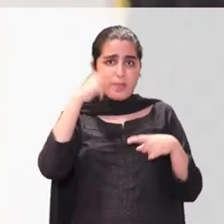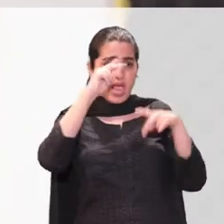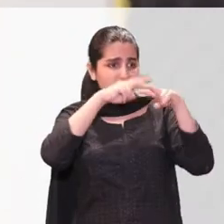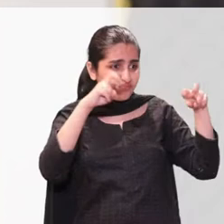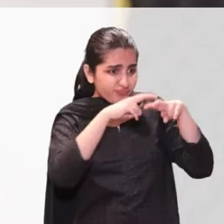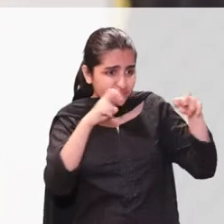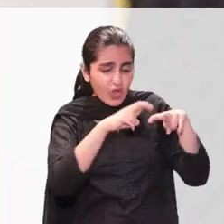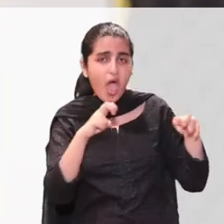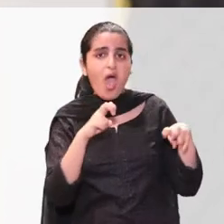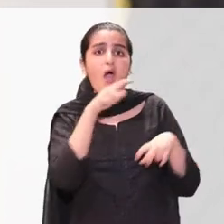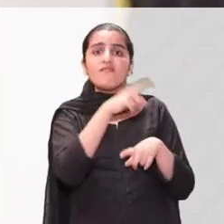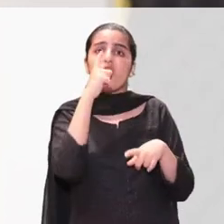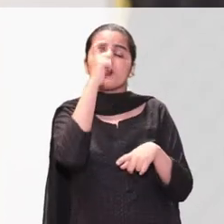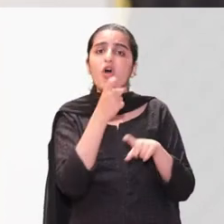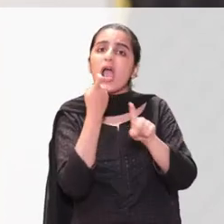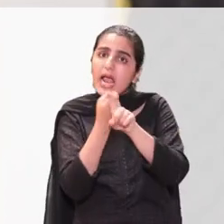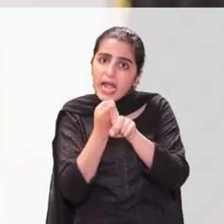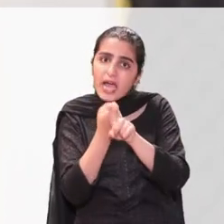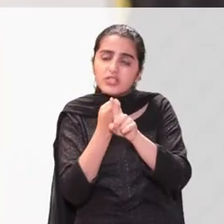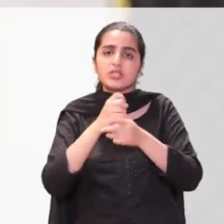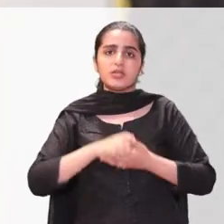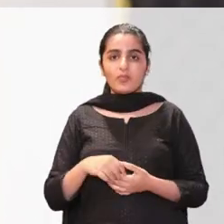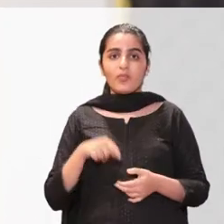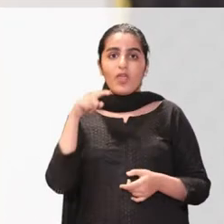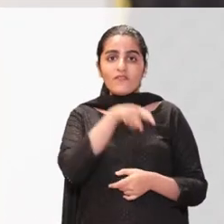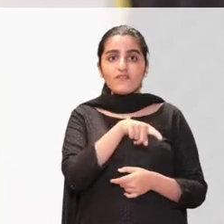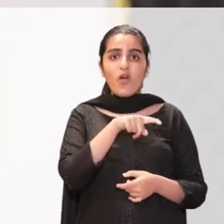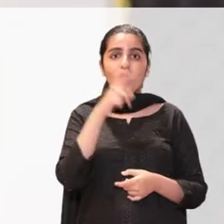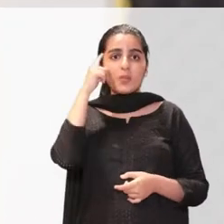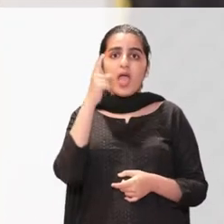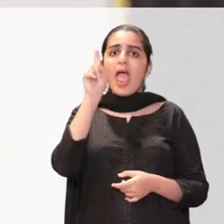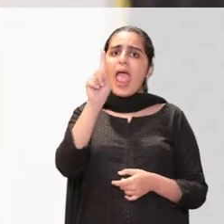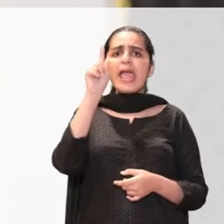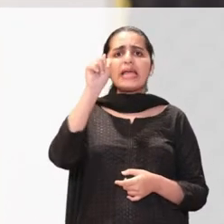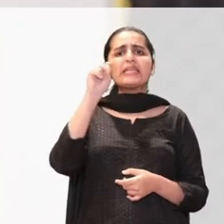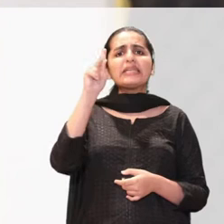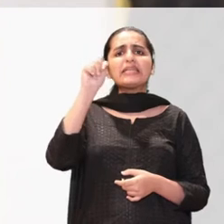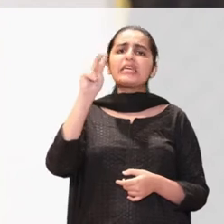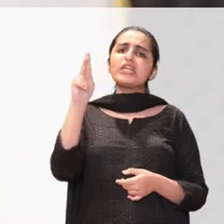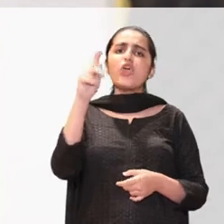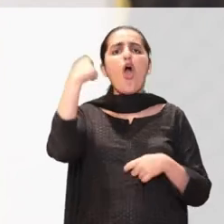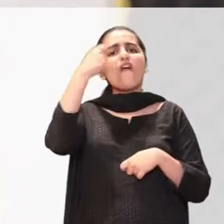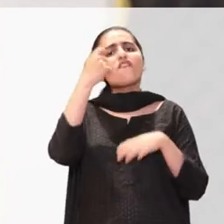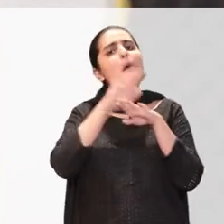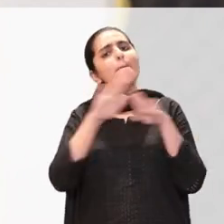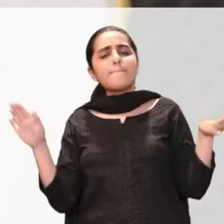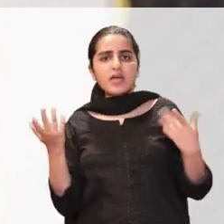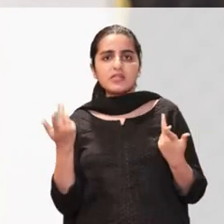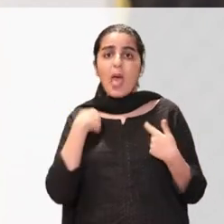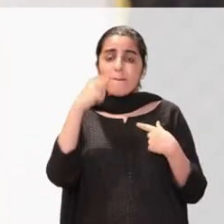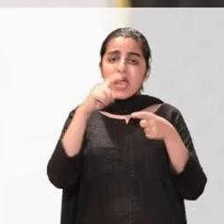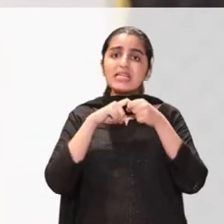कवर किया एंड शे केम फ्रॉम कराची वह लड़की थी शिव विधेयक टी-शर्ट यार मुझे ना